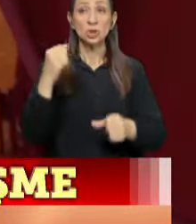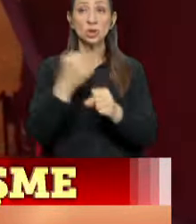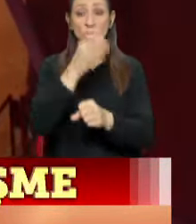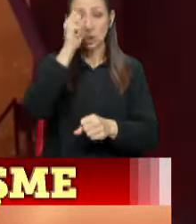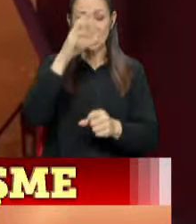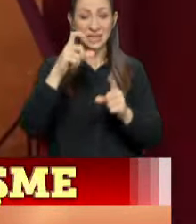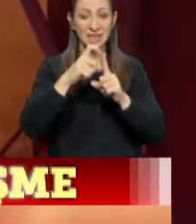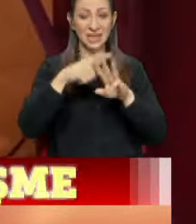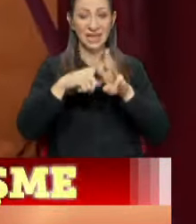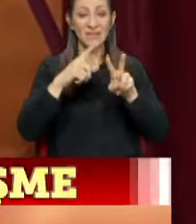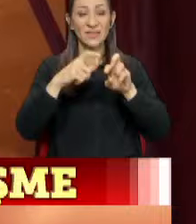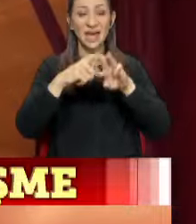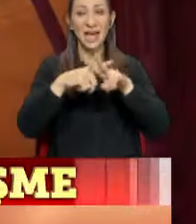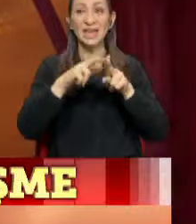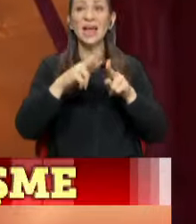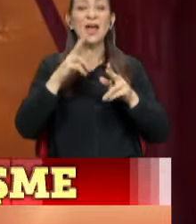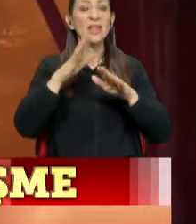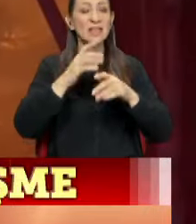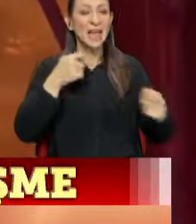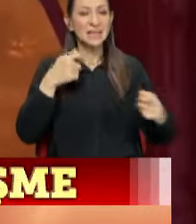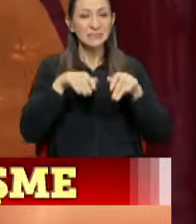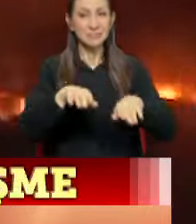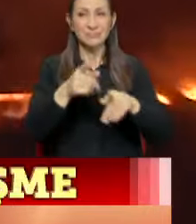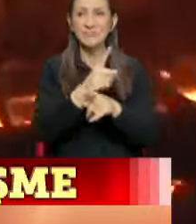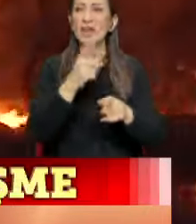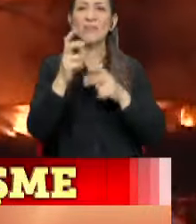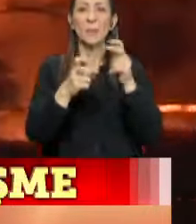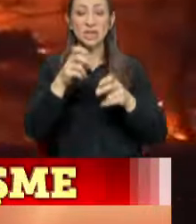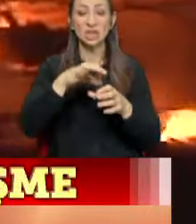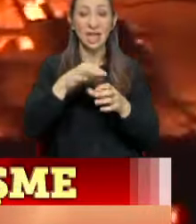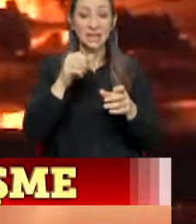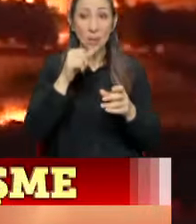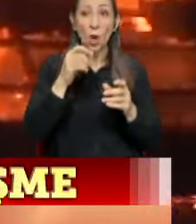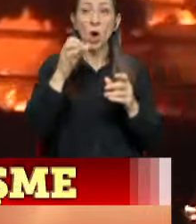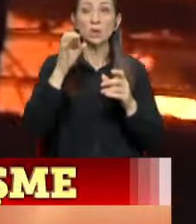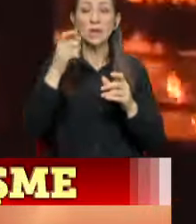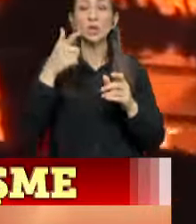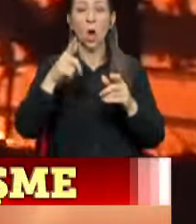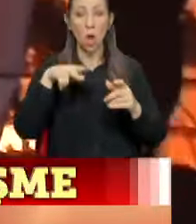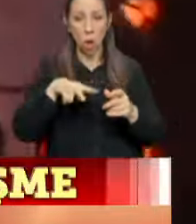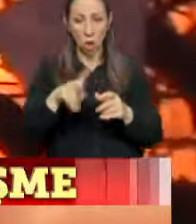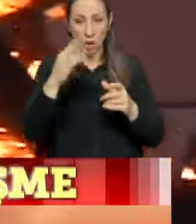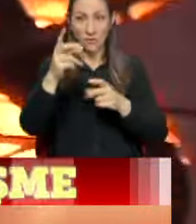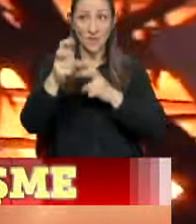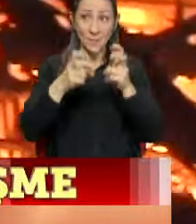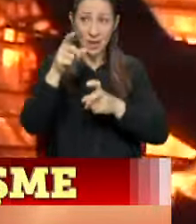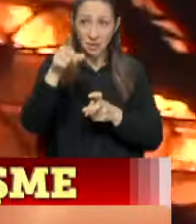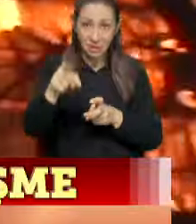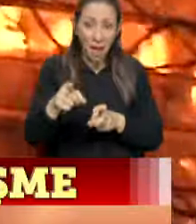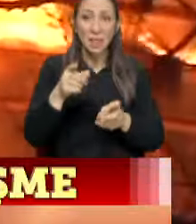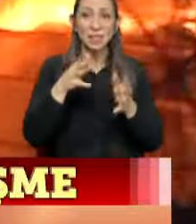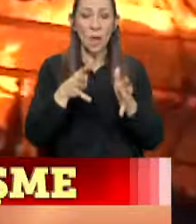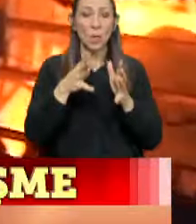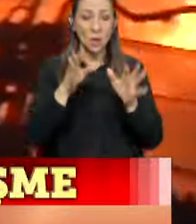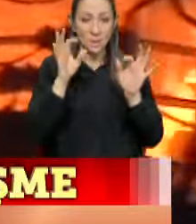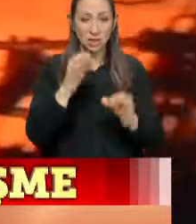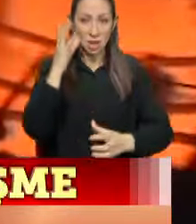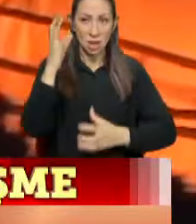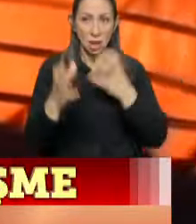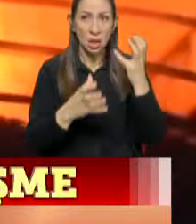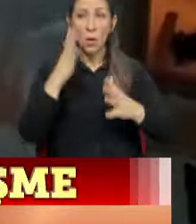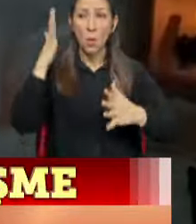Zonguldak Devrek'te tekstil fabrikasının deposunda çıktı yangın. Çay Değirmeni Osman Beyler köy yolu üzerinde bulunan fabrikada depoda başlayan